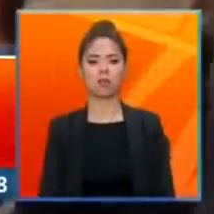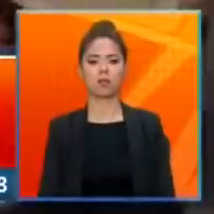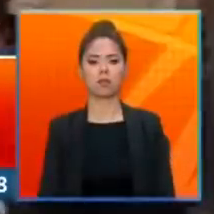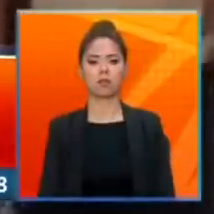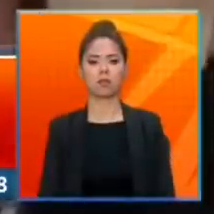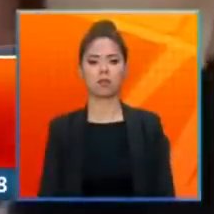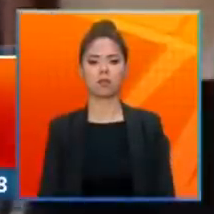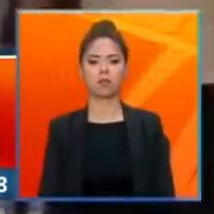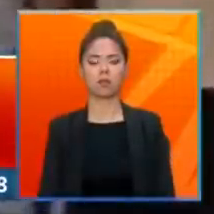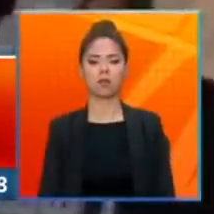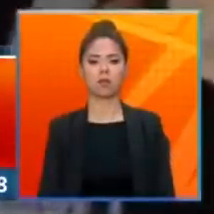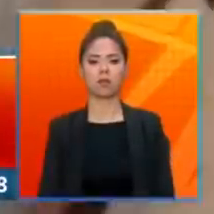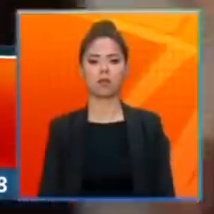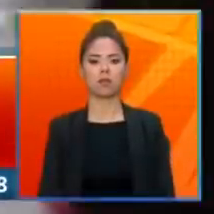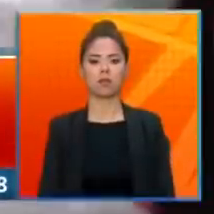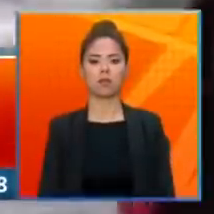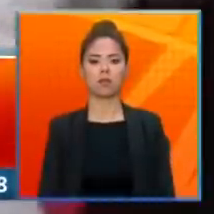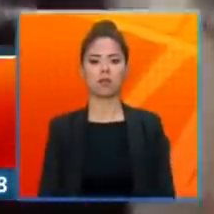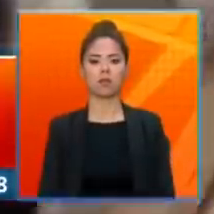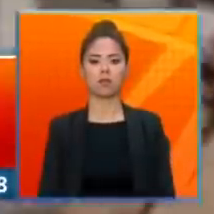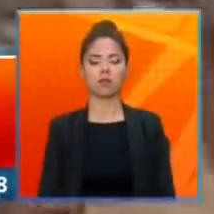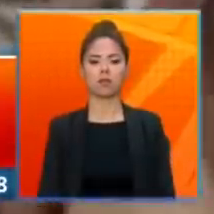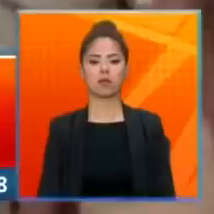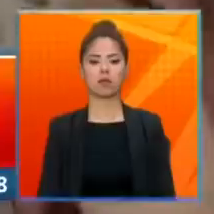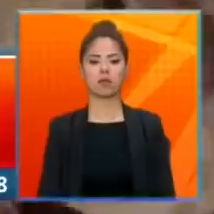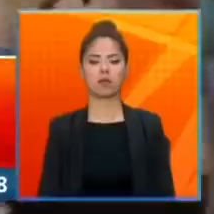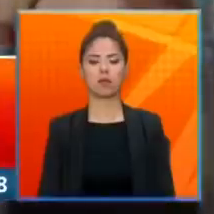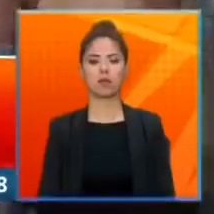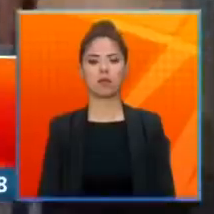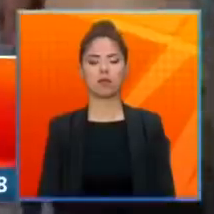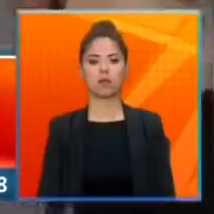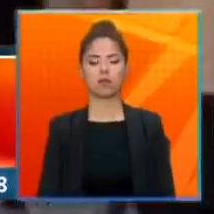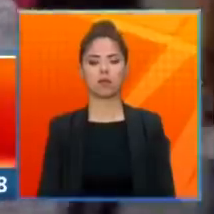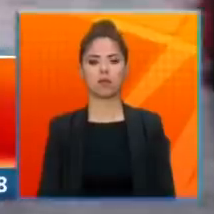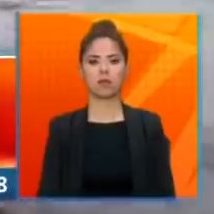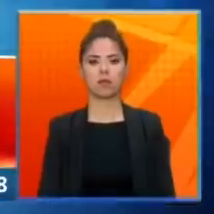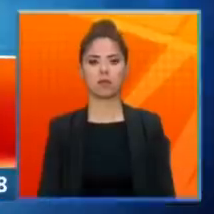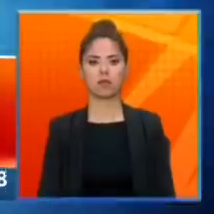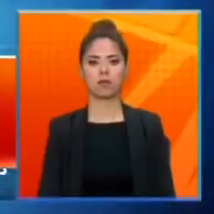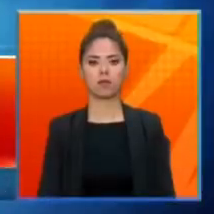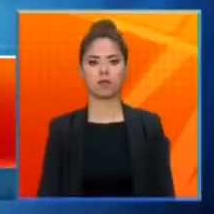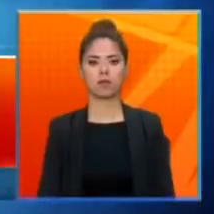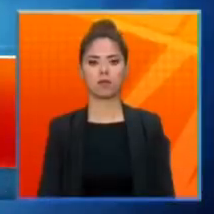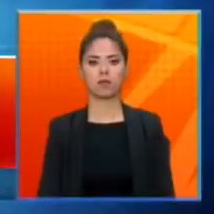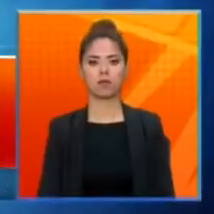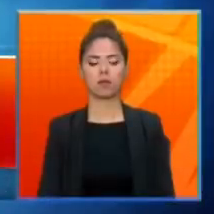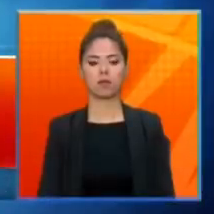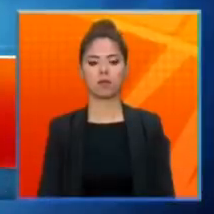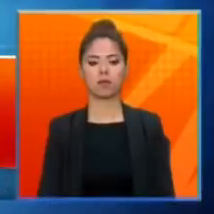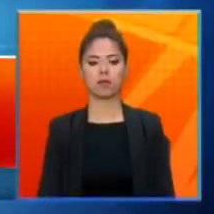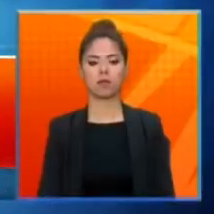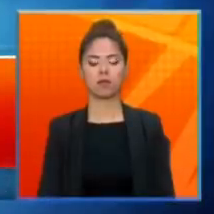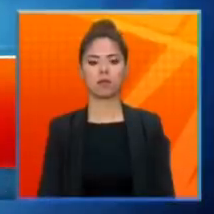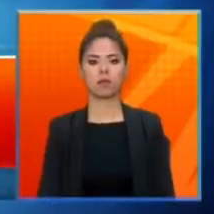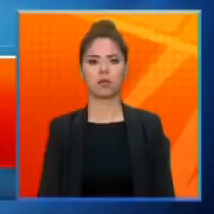var. Köprünün altı bitmiş durumda. Bir araç ileride 50 santim suyun içinde kaldı. 10 dakikalık yağmurun